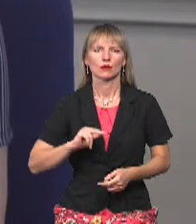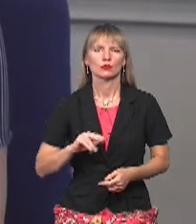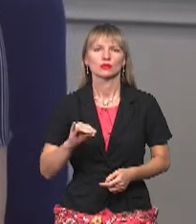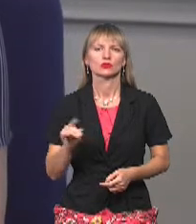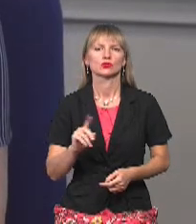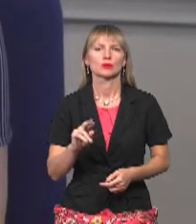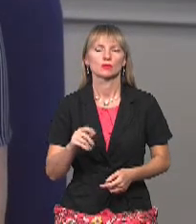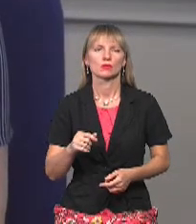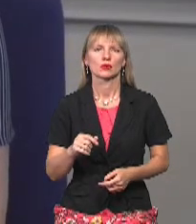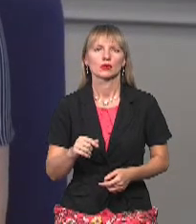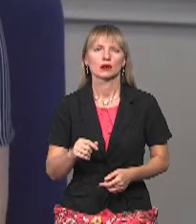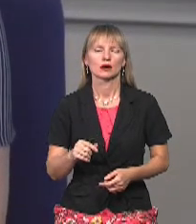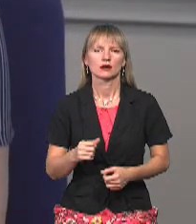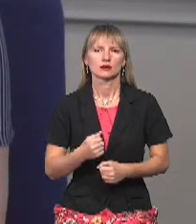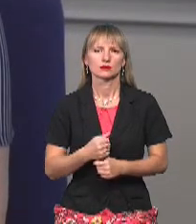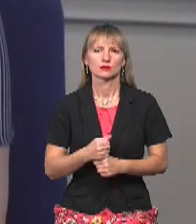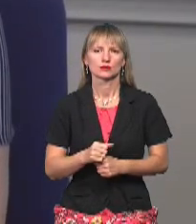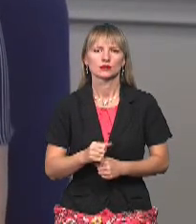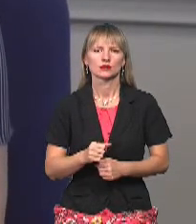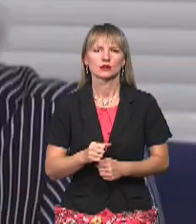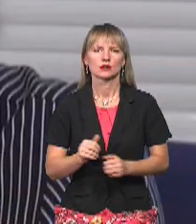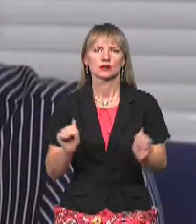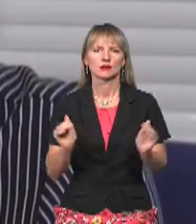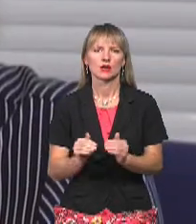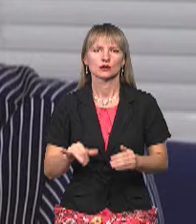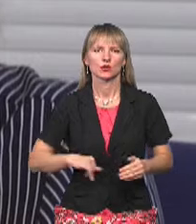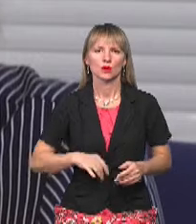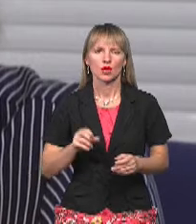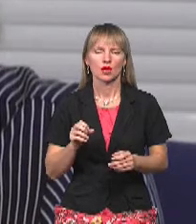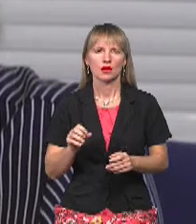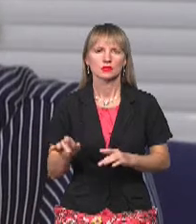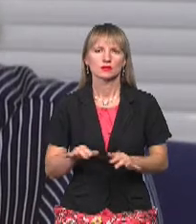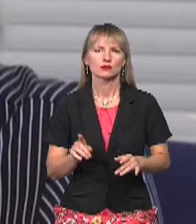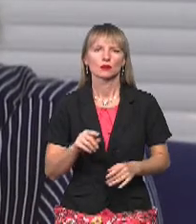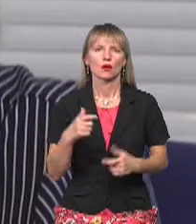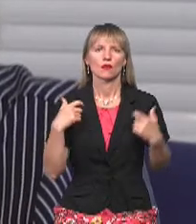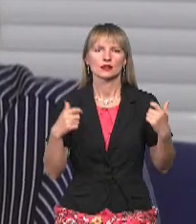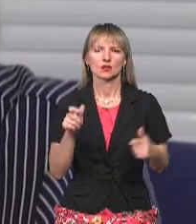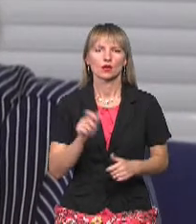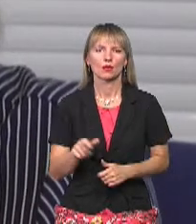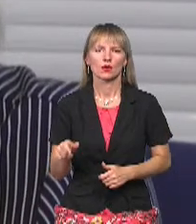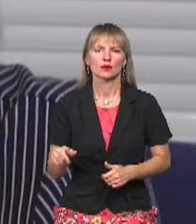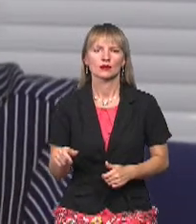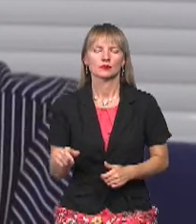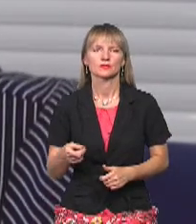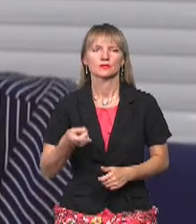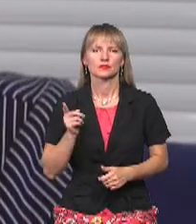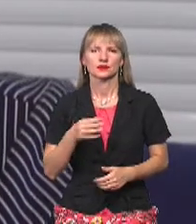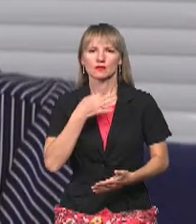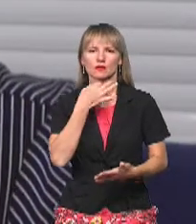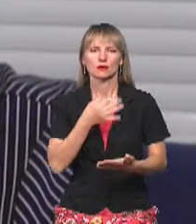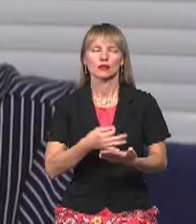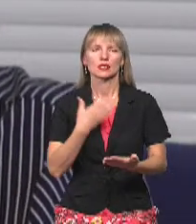щоб знизився рівень злочинності, щоб уже офіцер громади дійсно відповідав